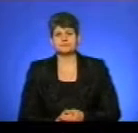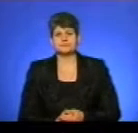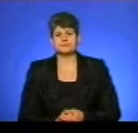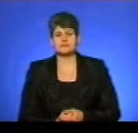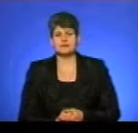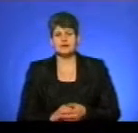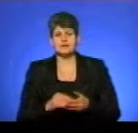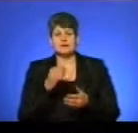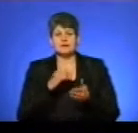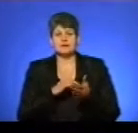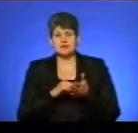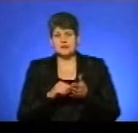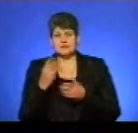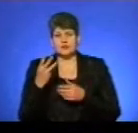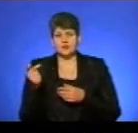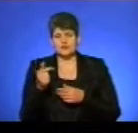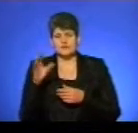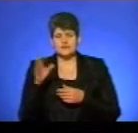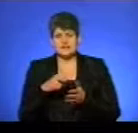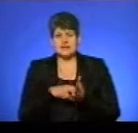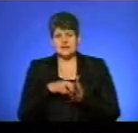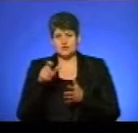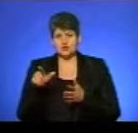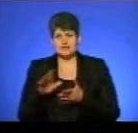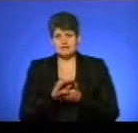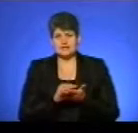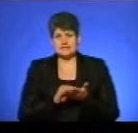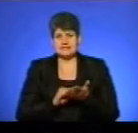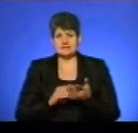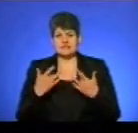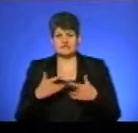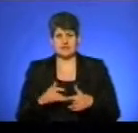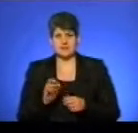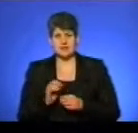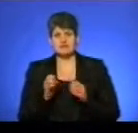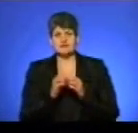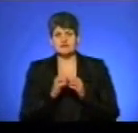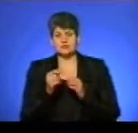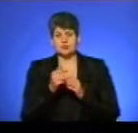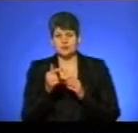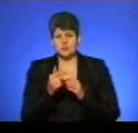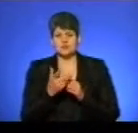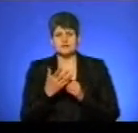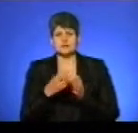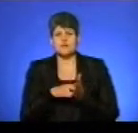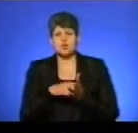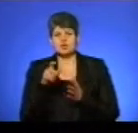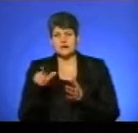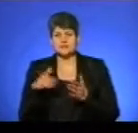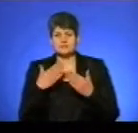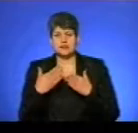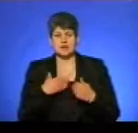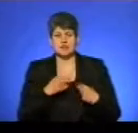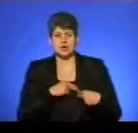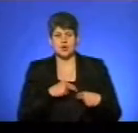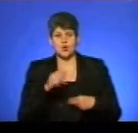Зазначу, 3 грудня усі листоноші Почаївського відділення написали заяви на звільнення. 10 грудня з поштарями спілкувалась наша кореспондентка